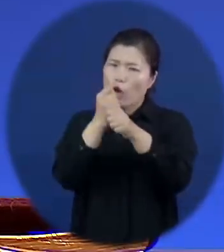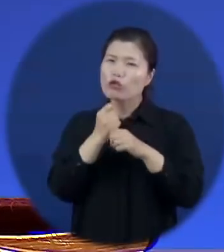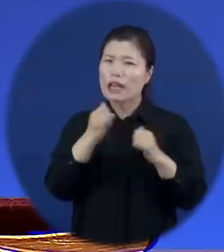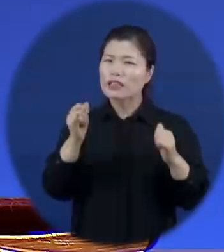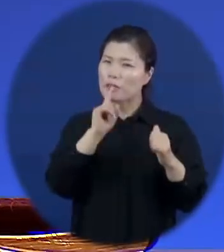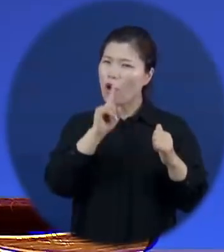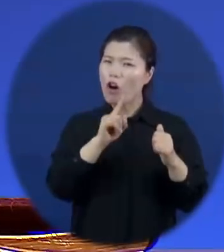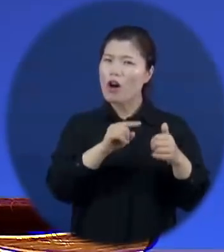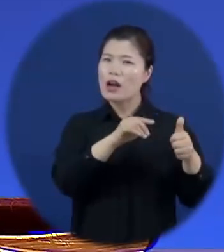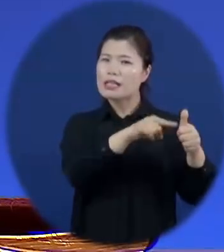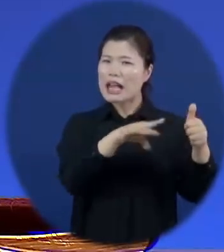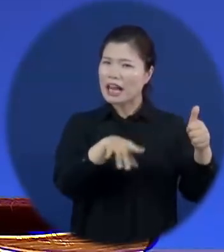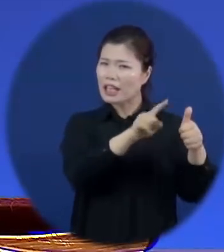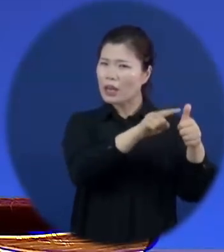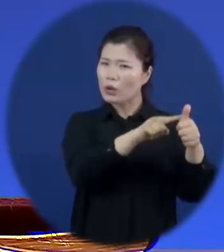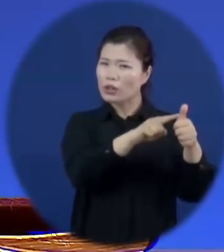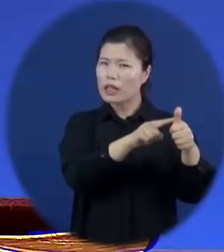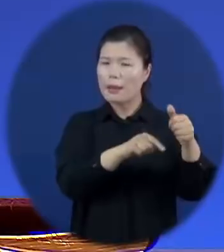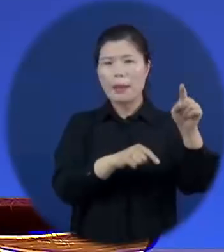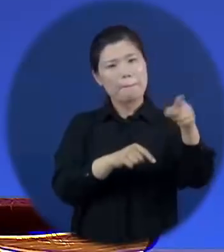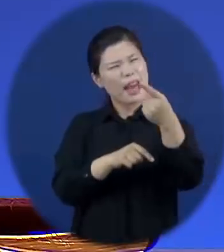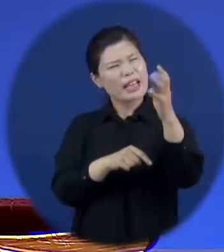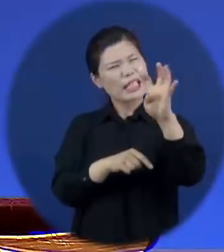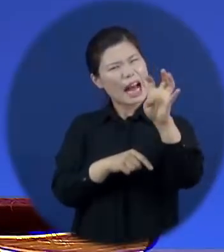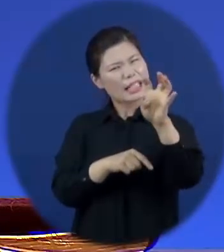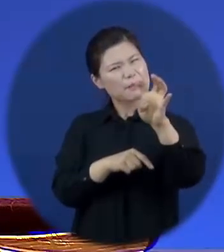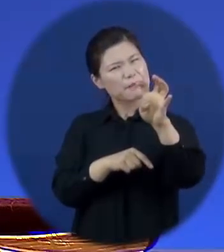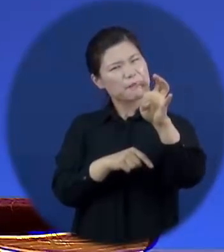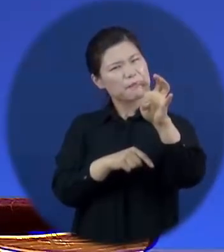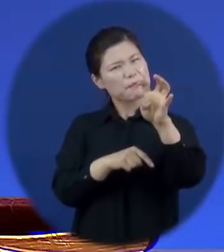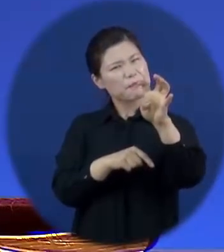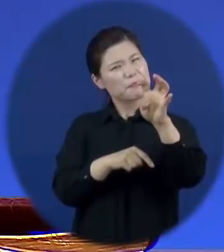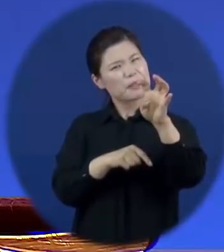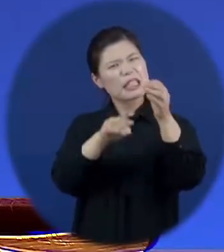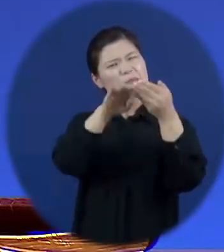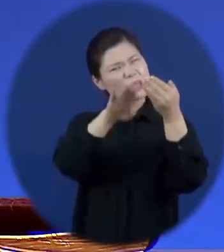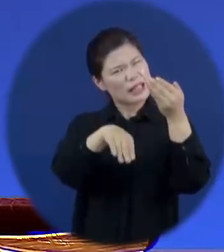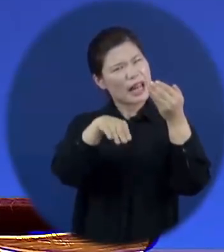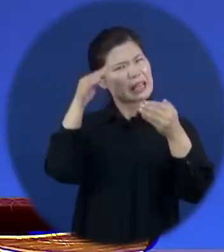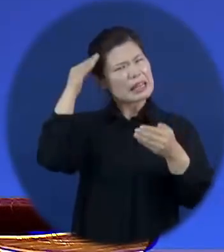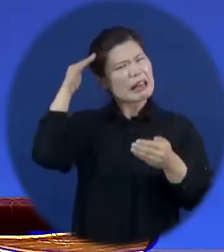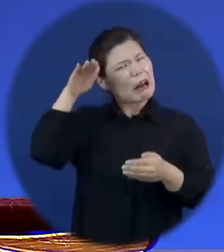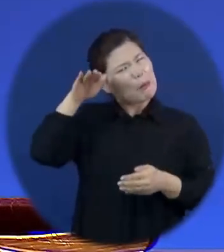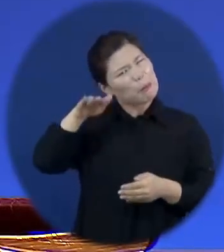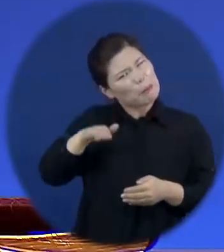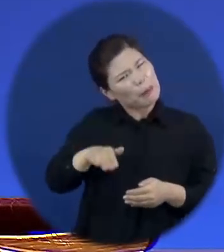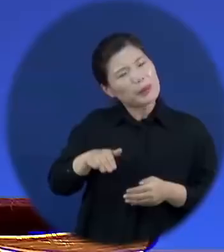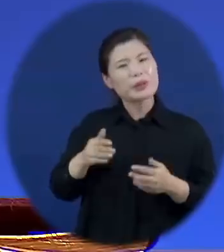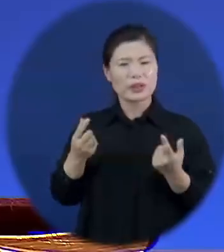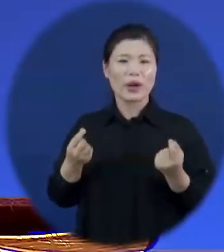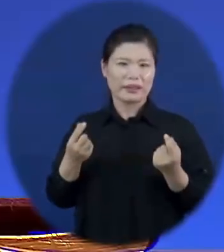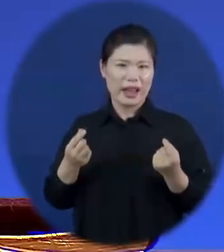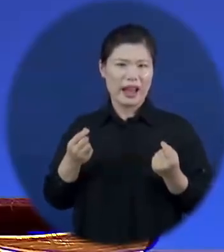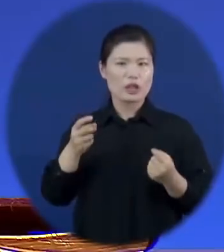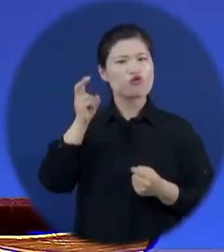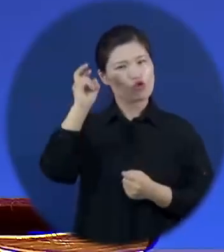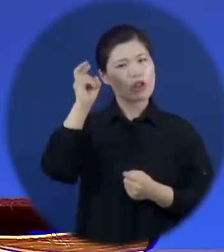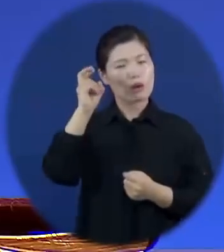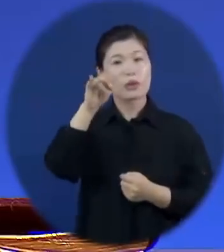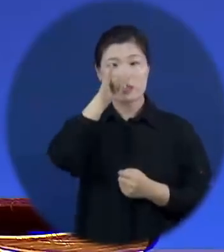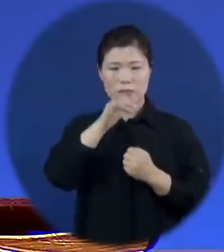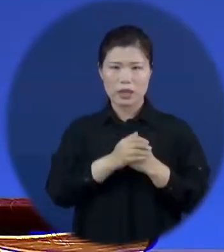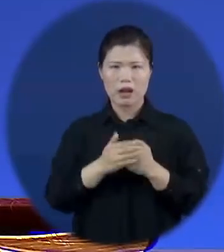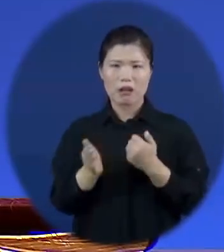학자들은 그의 키를 약 140cm 이하로 추측하고 있습니다. 매우 작은